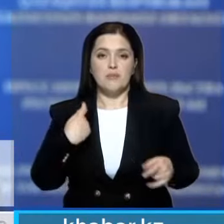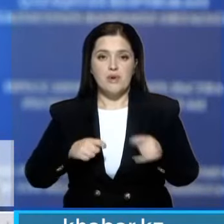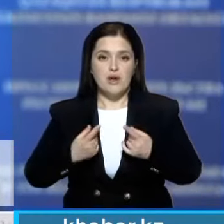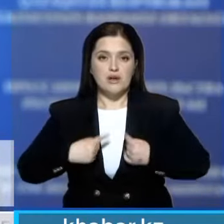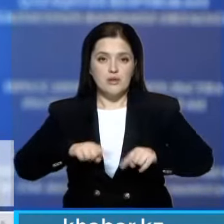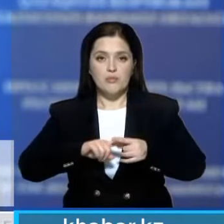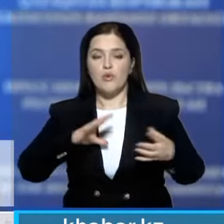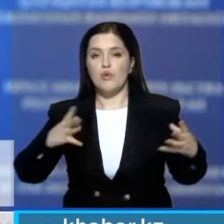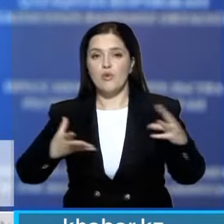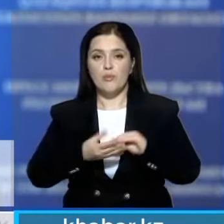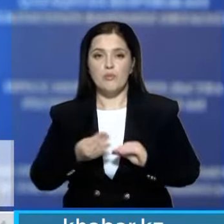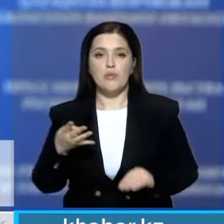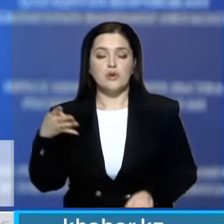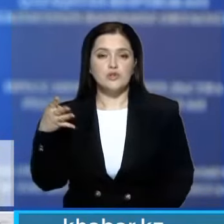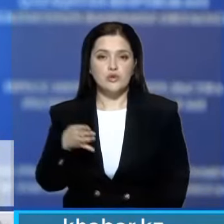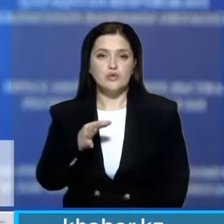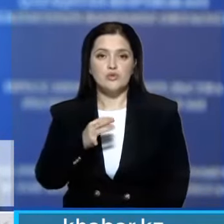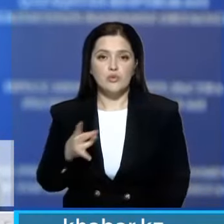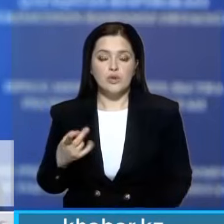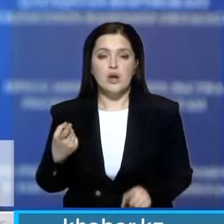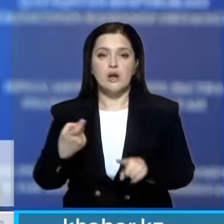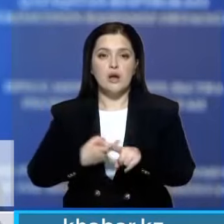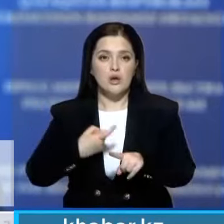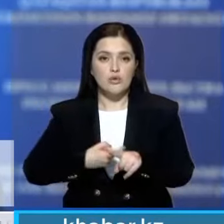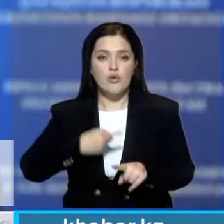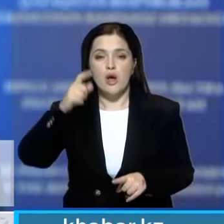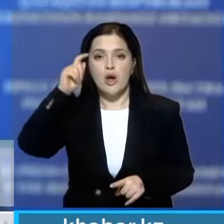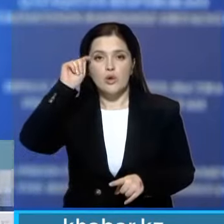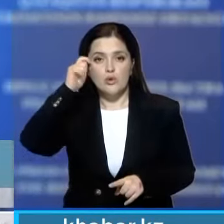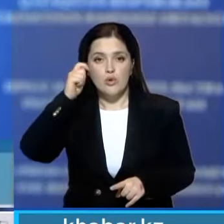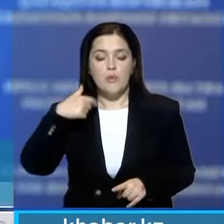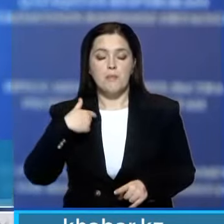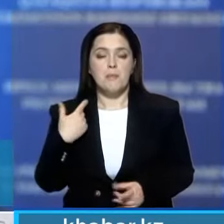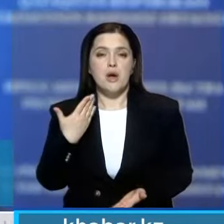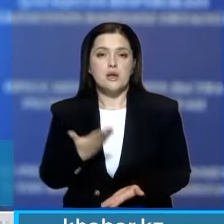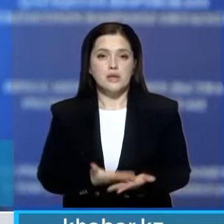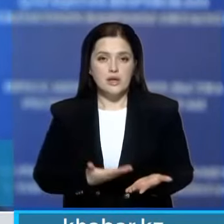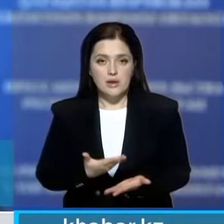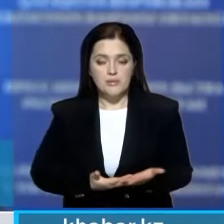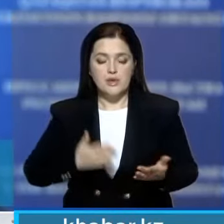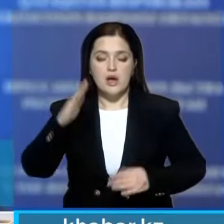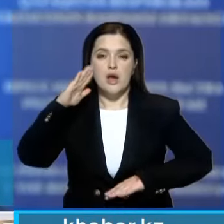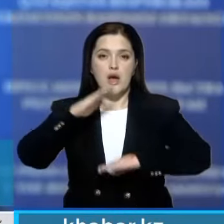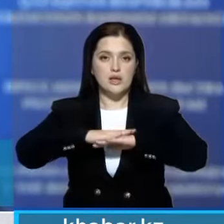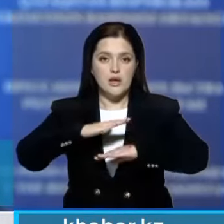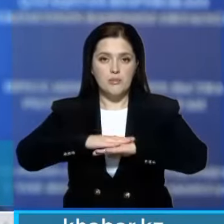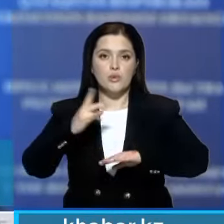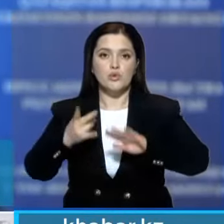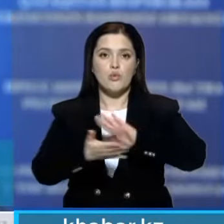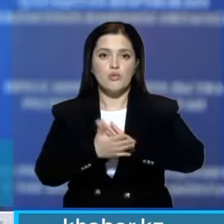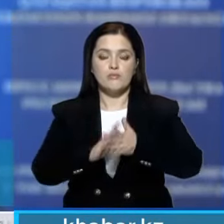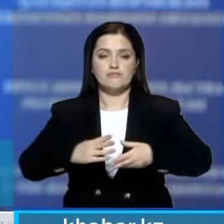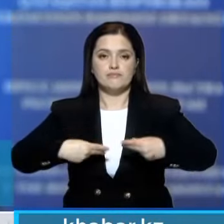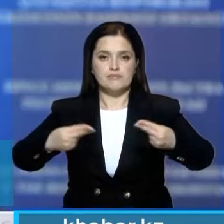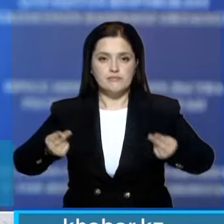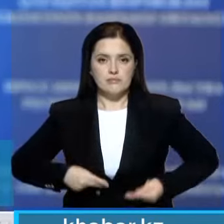объём 4000 тон картофеля и лука мы рекомендовали амам зант не